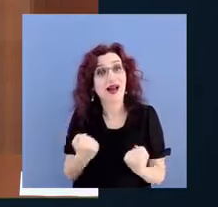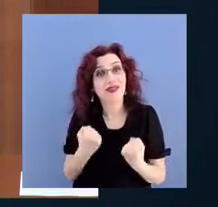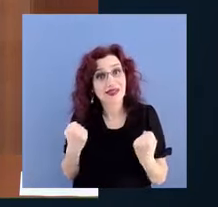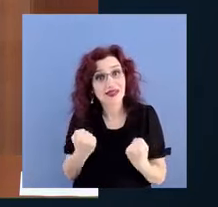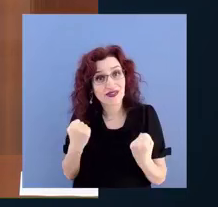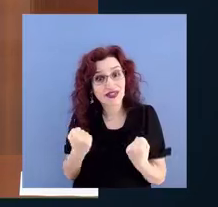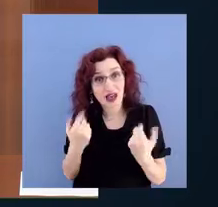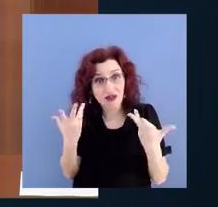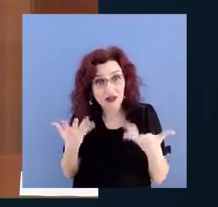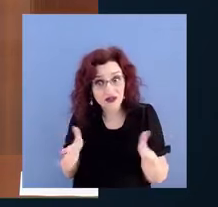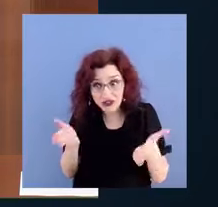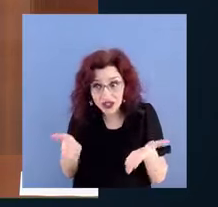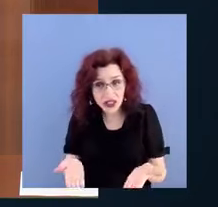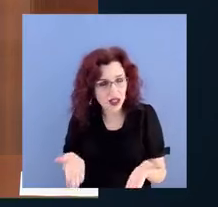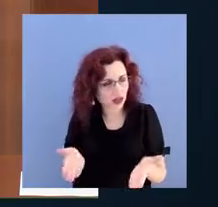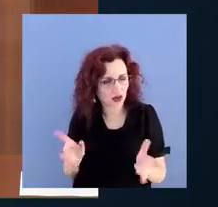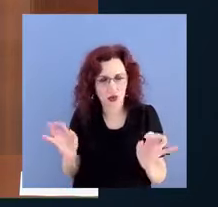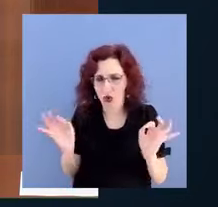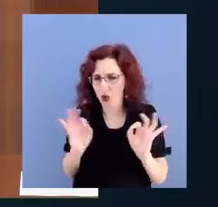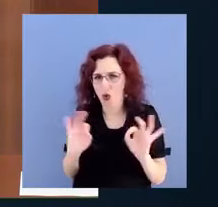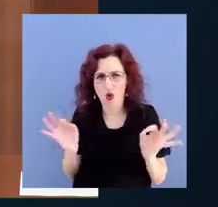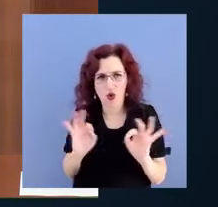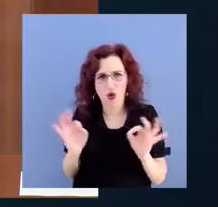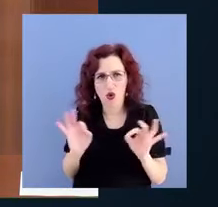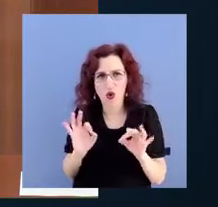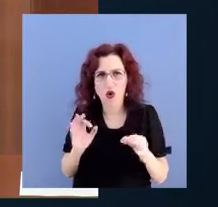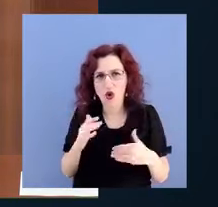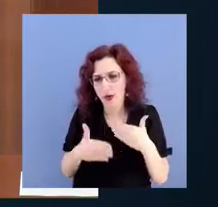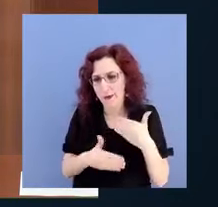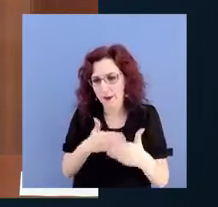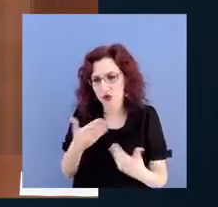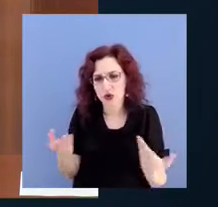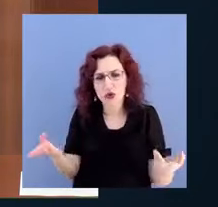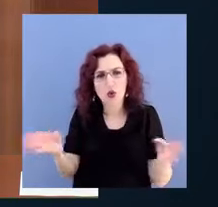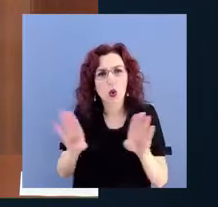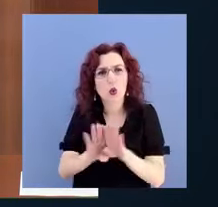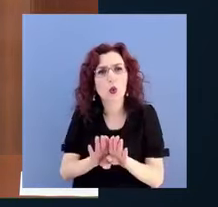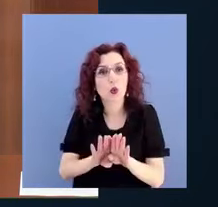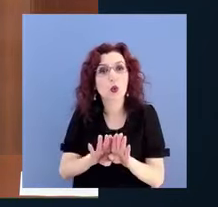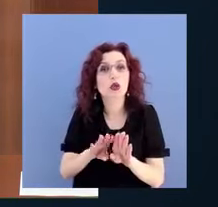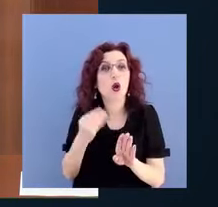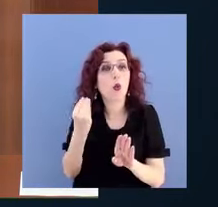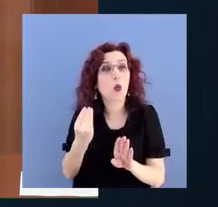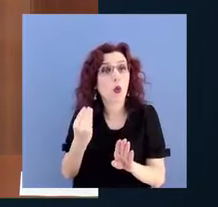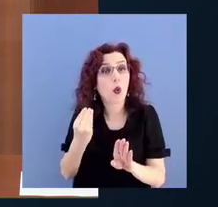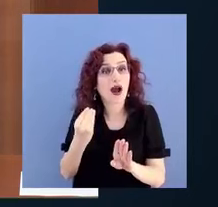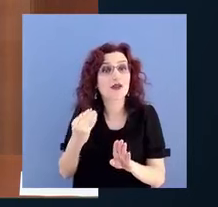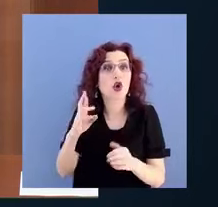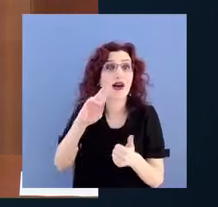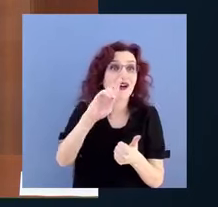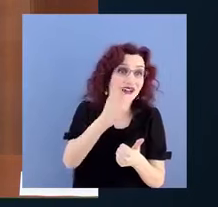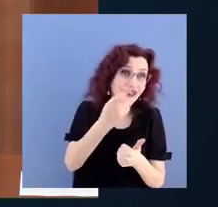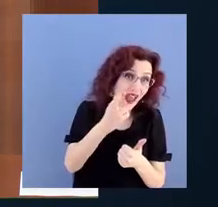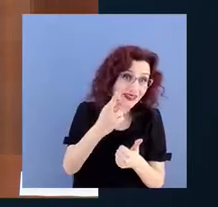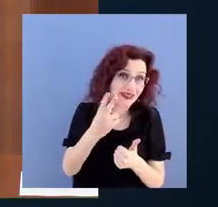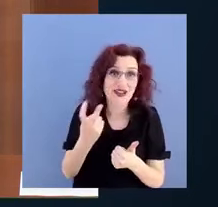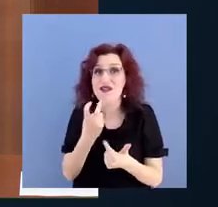si concluderà quando avremo come dicevo prima costituito i due sportelli di viterbo e di rieti